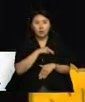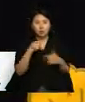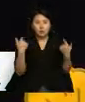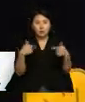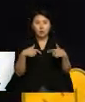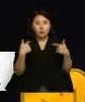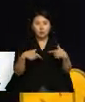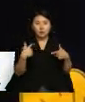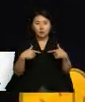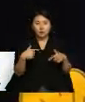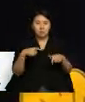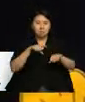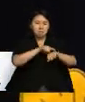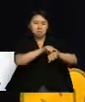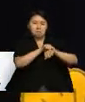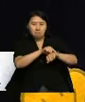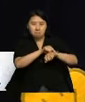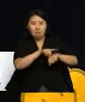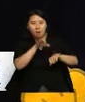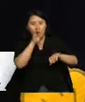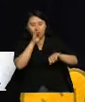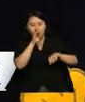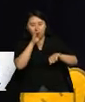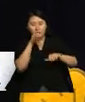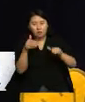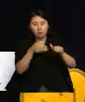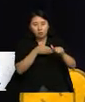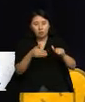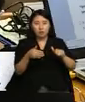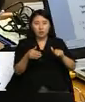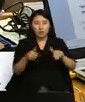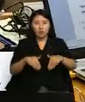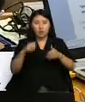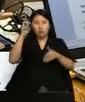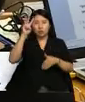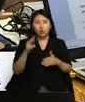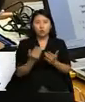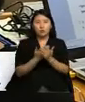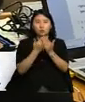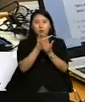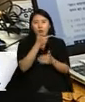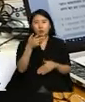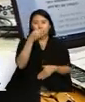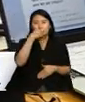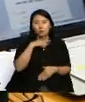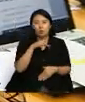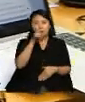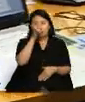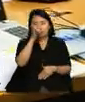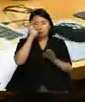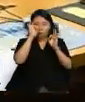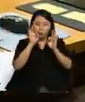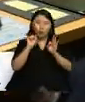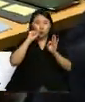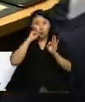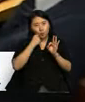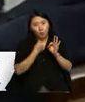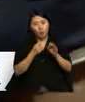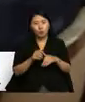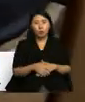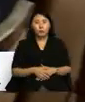매일 집행부 발목을 잡거나 이래서 갖고 뭐 양주 발전에 어떤 큰 효과가 있다고 보여지지 않습니다.